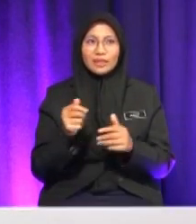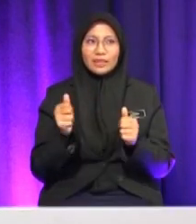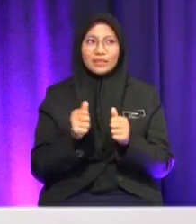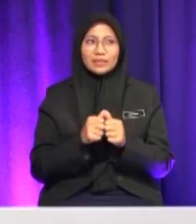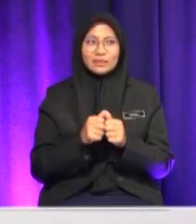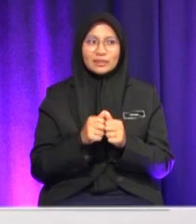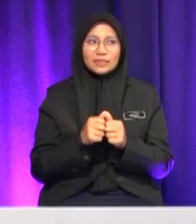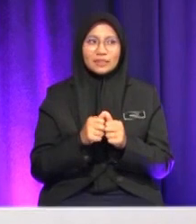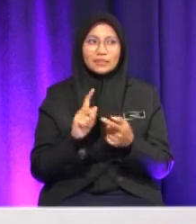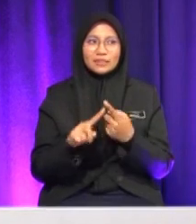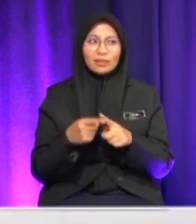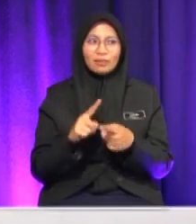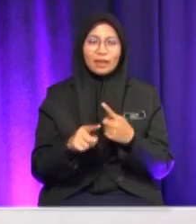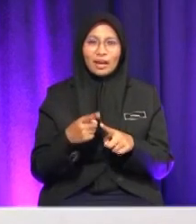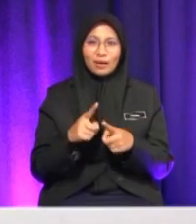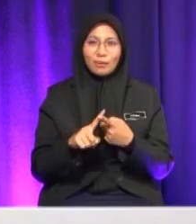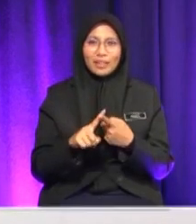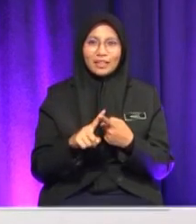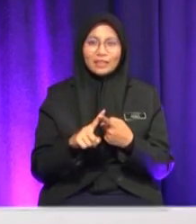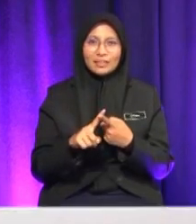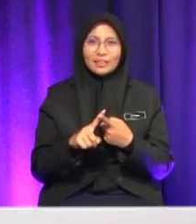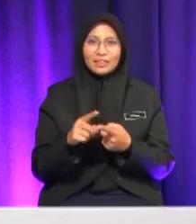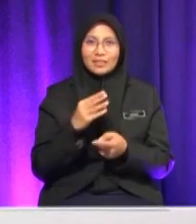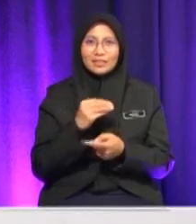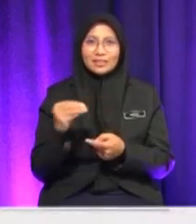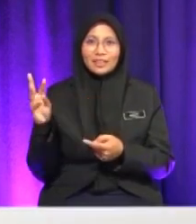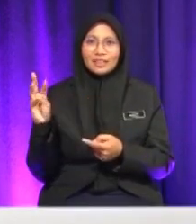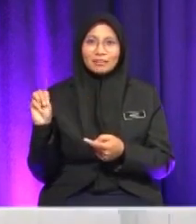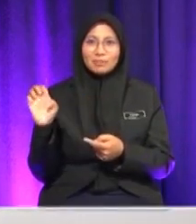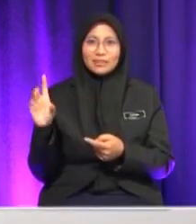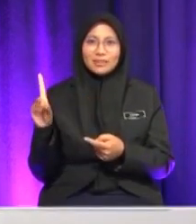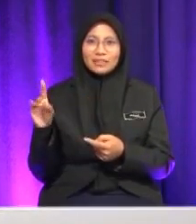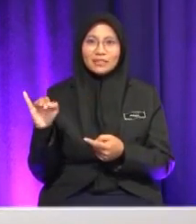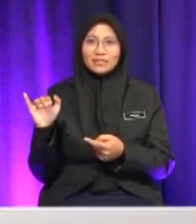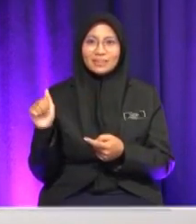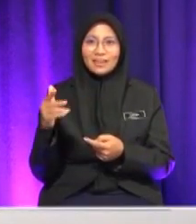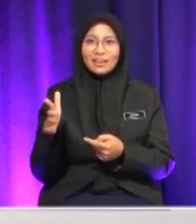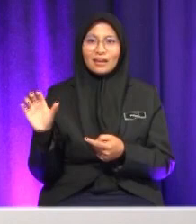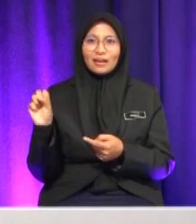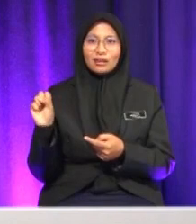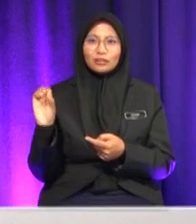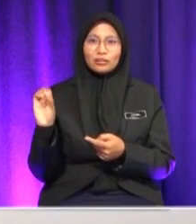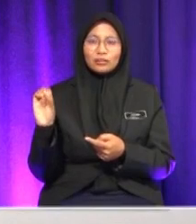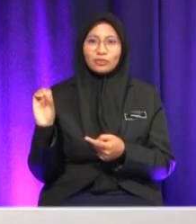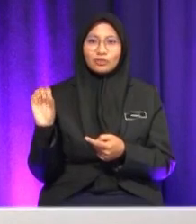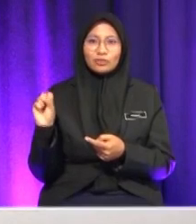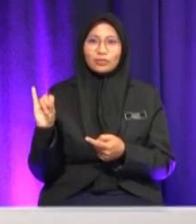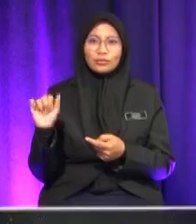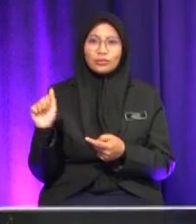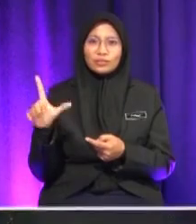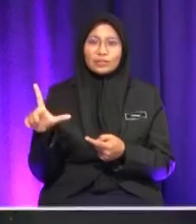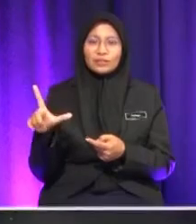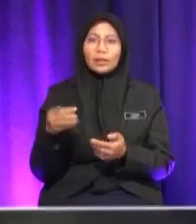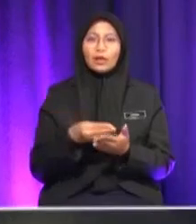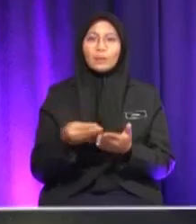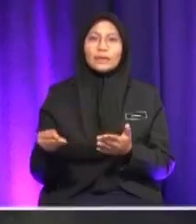itu mereka membelanjakan wang yang terbanyak dan menjadi muflis. Yeah. Beli ikut trend. Seperti mana yang saya